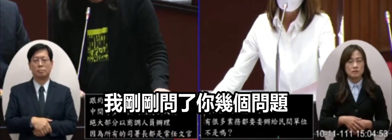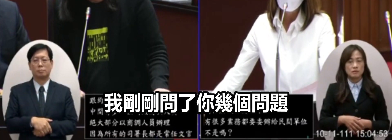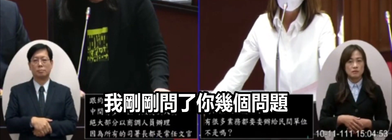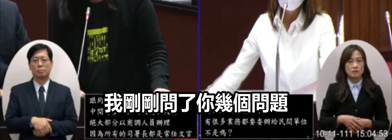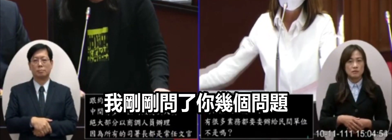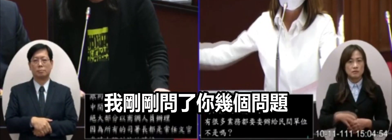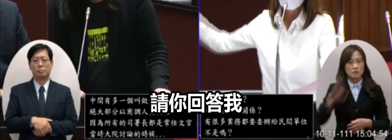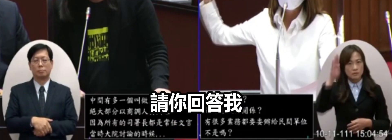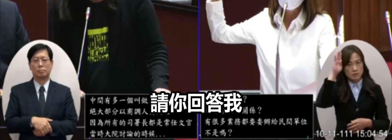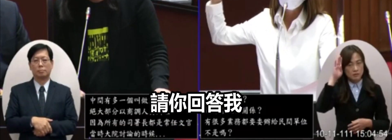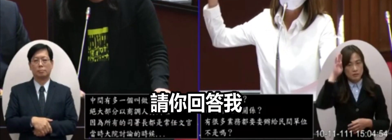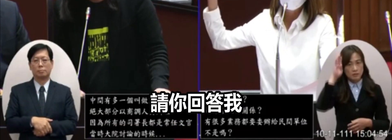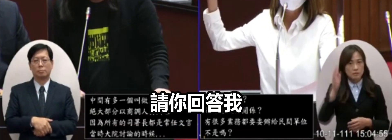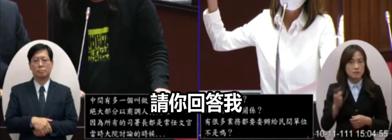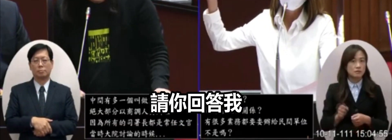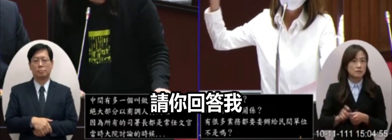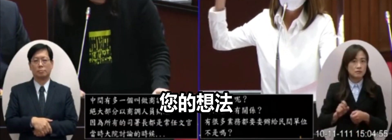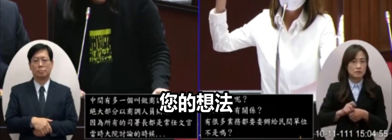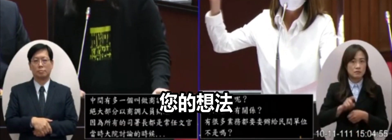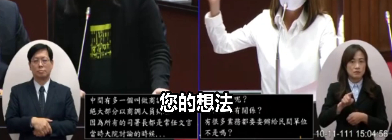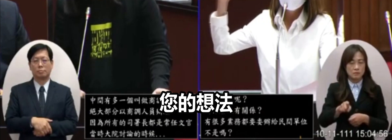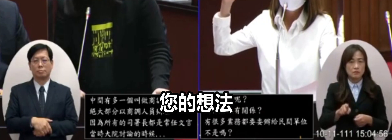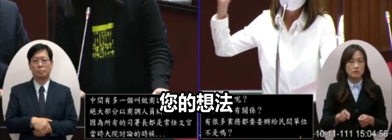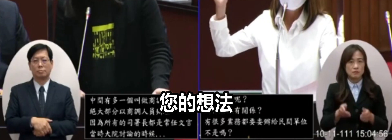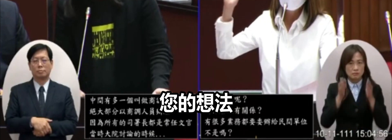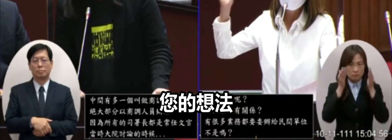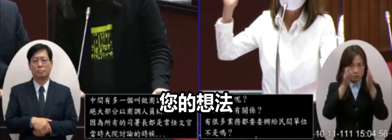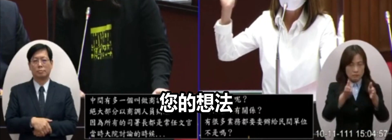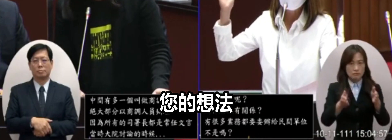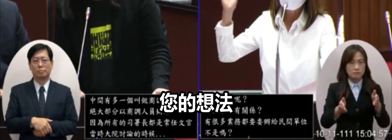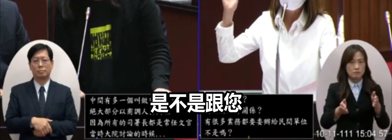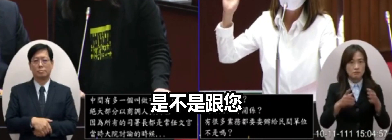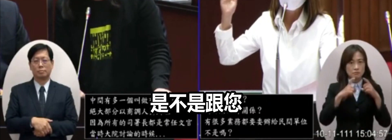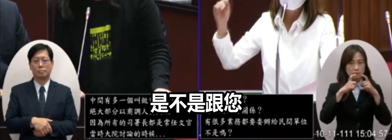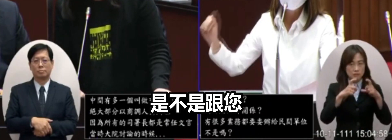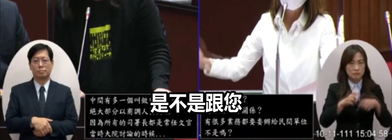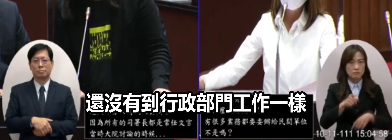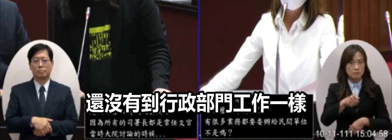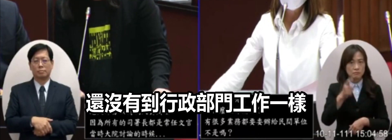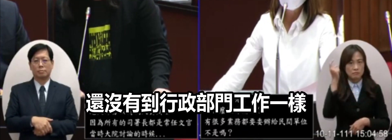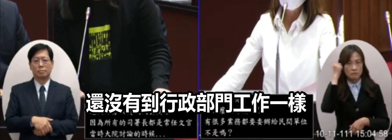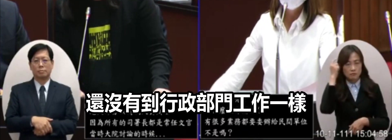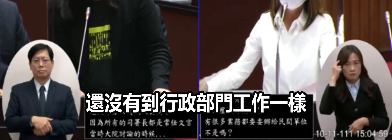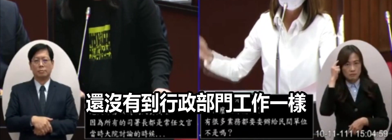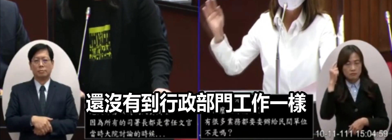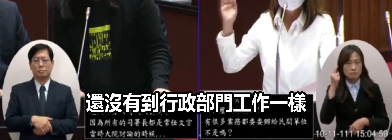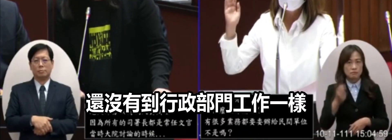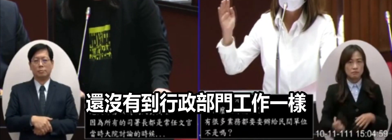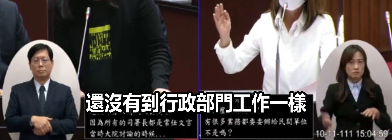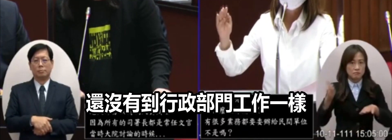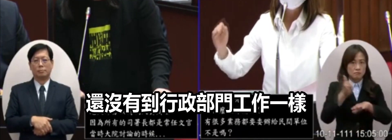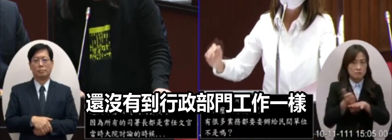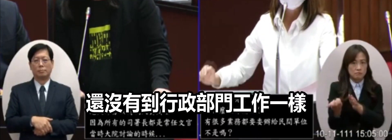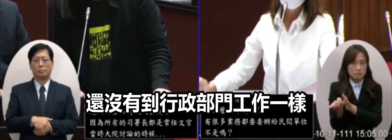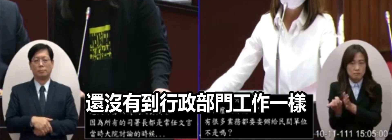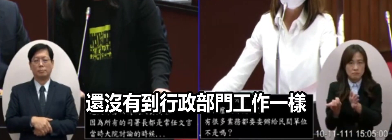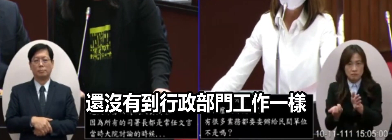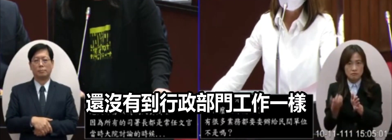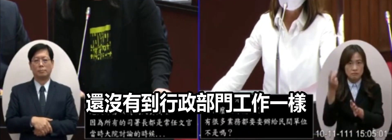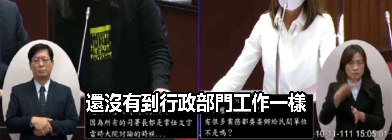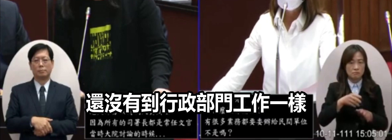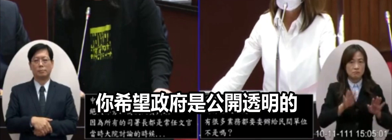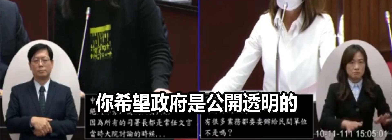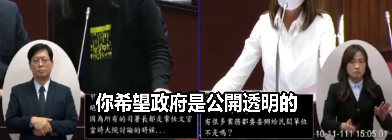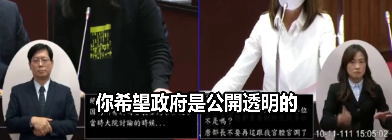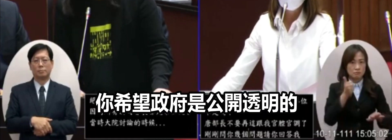刚问你几个问题，请你回答我。 是 您的想法是不是跟您还没有到这个行政部门工作